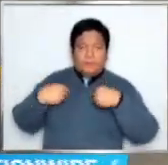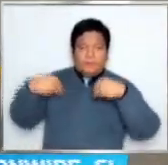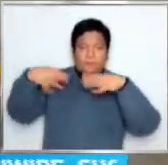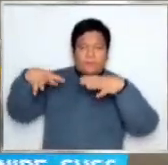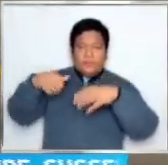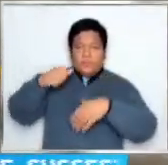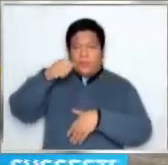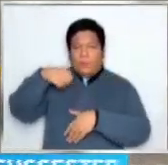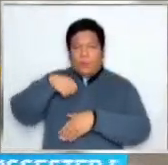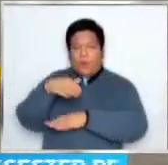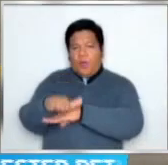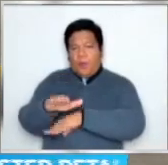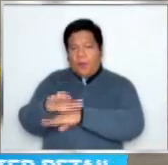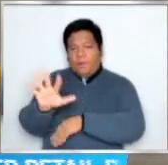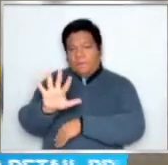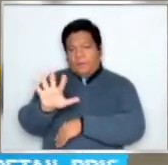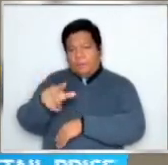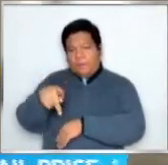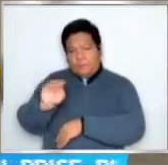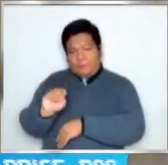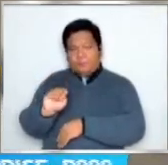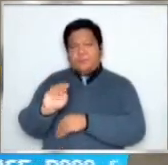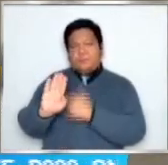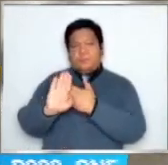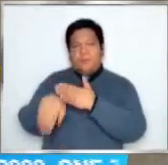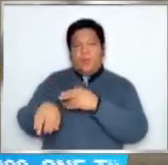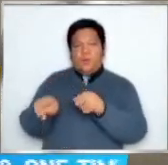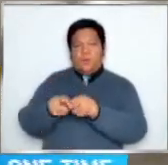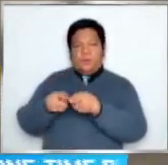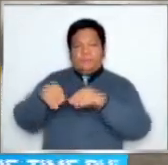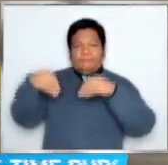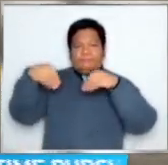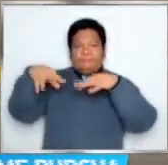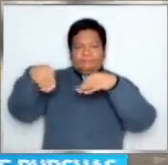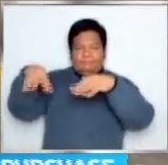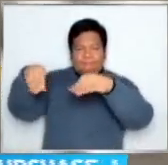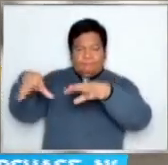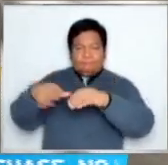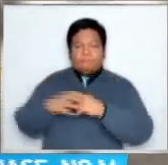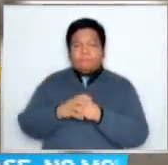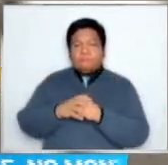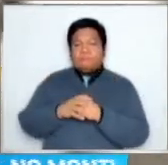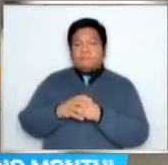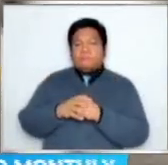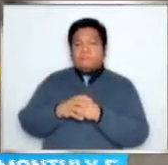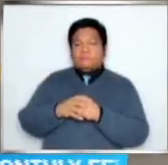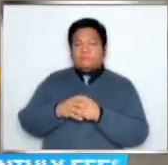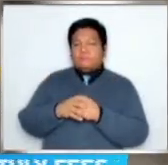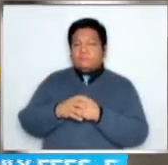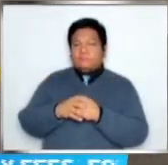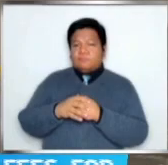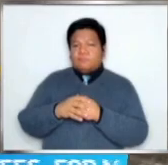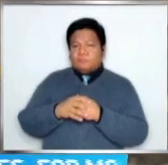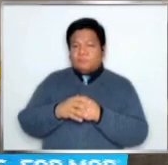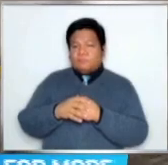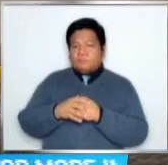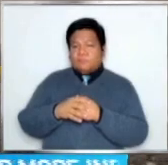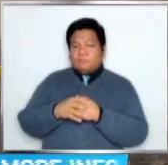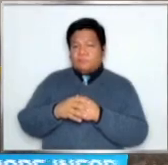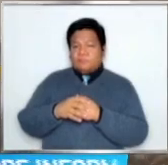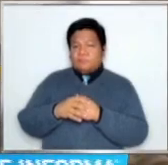hapon, naibalik ang kuryente. Doon sa isang parte ng bayan ng Masbate, kasulat ng